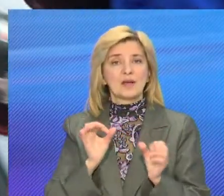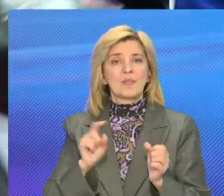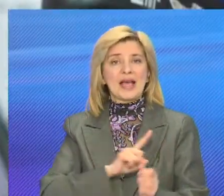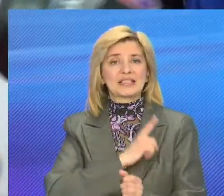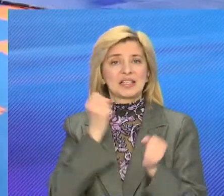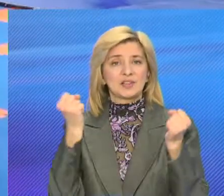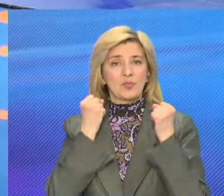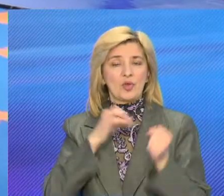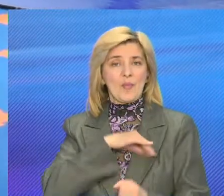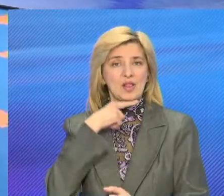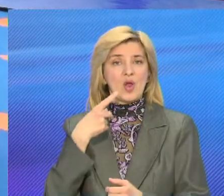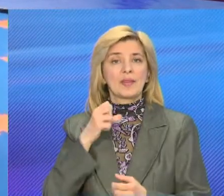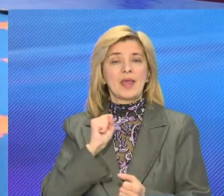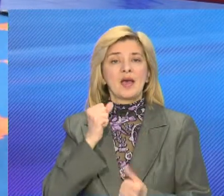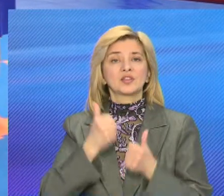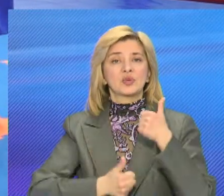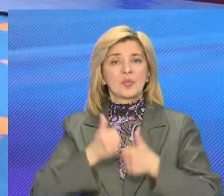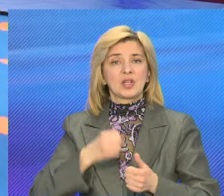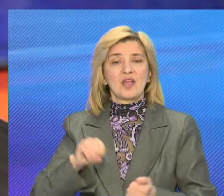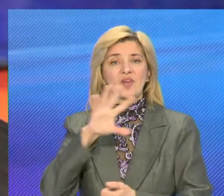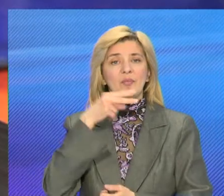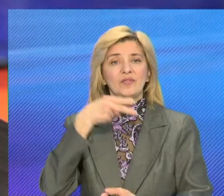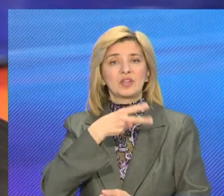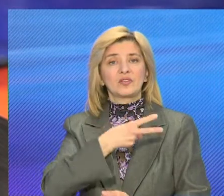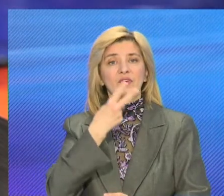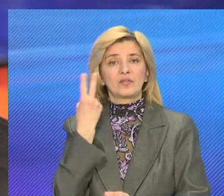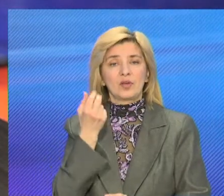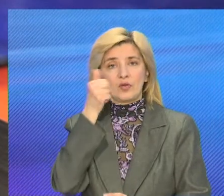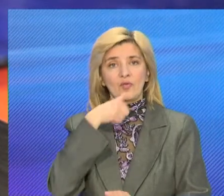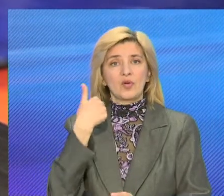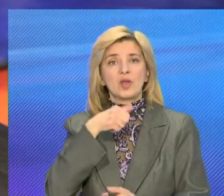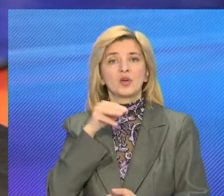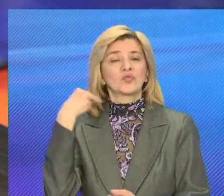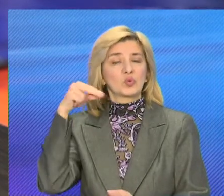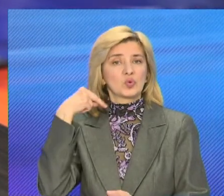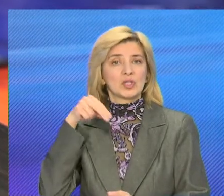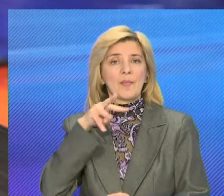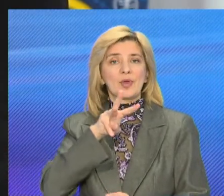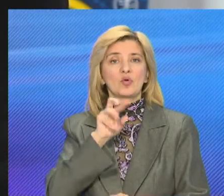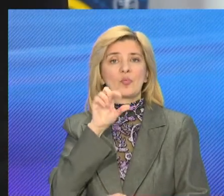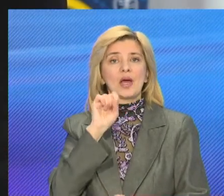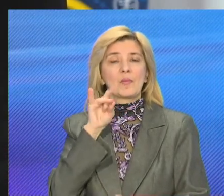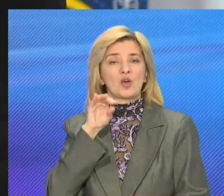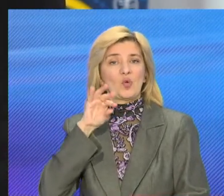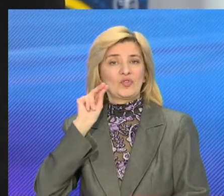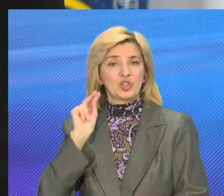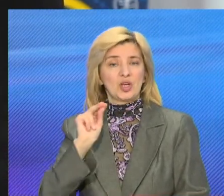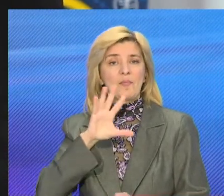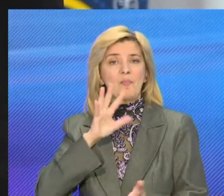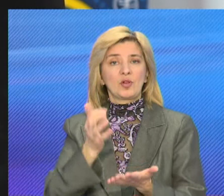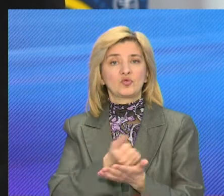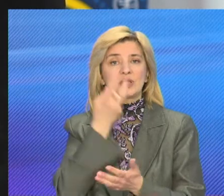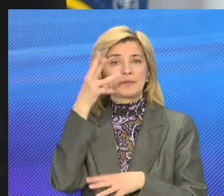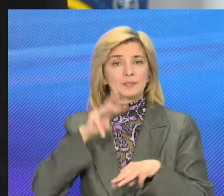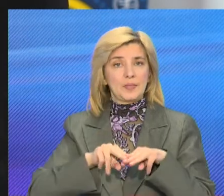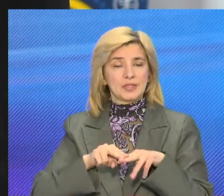На чемпионате Европы 2022 года у Турции Мирон Барбарович стал бронзовым призером. Одразу 12 человек